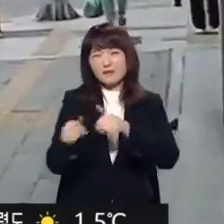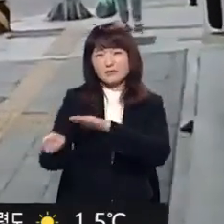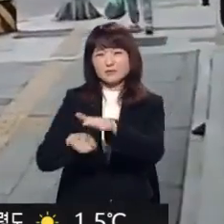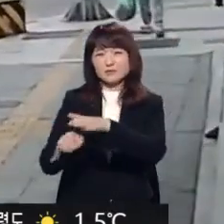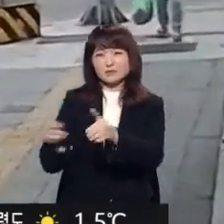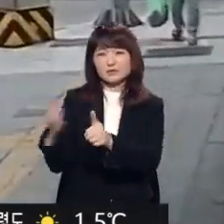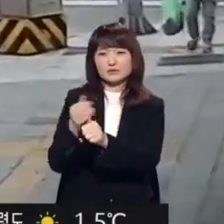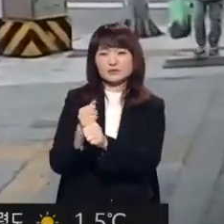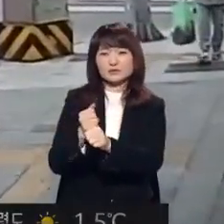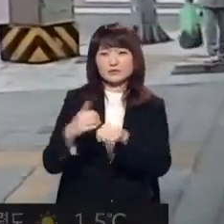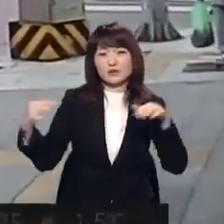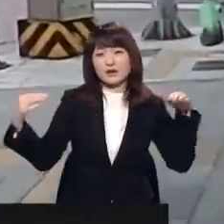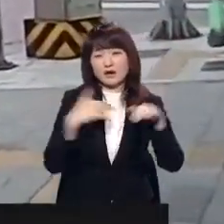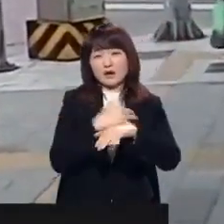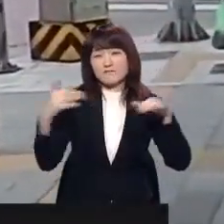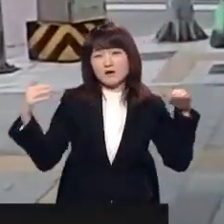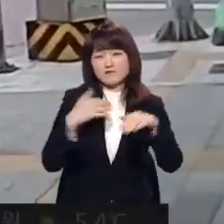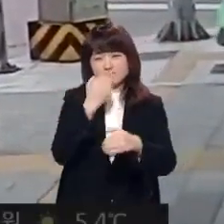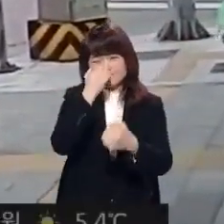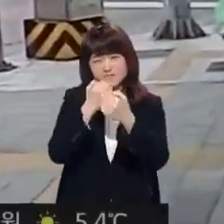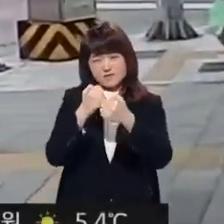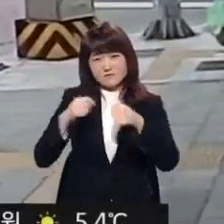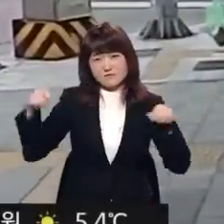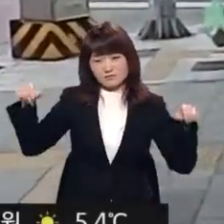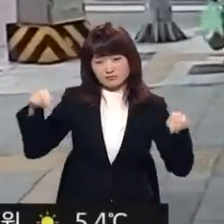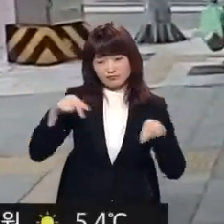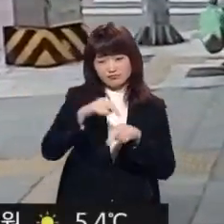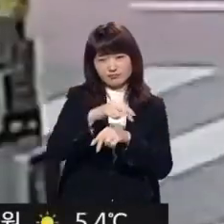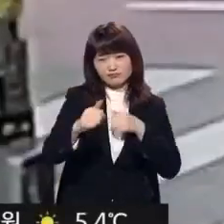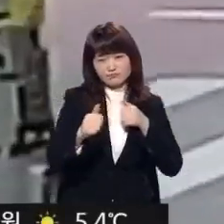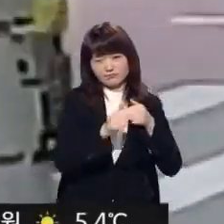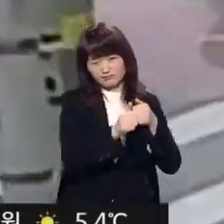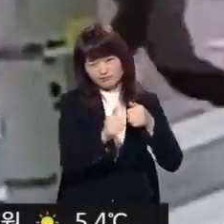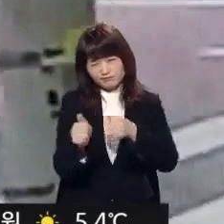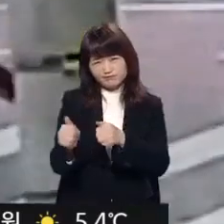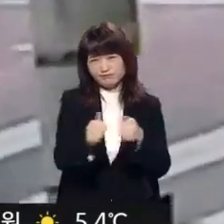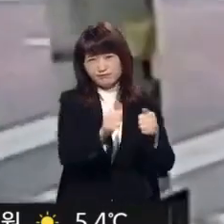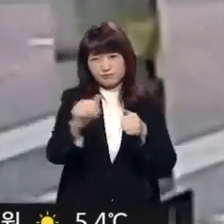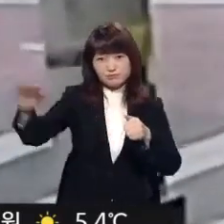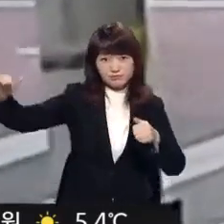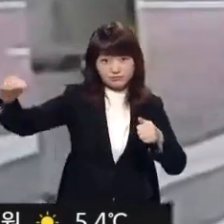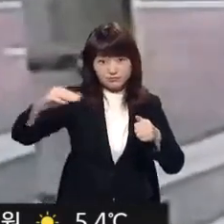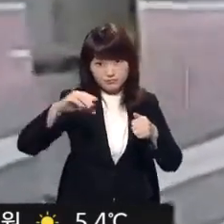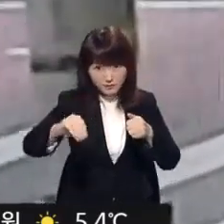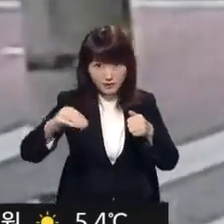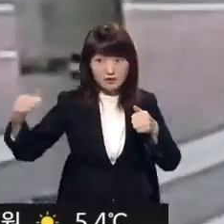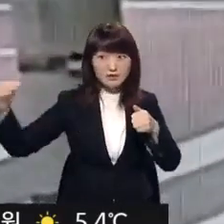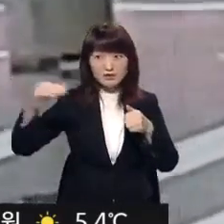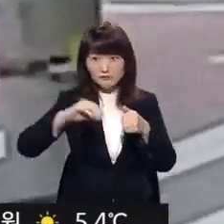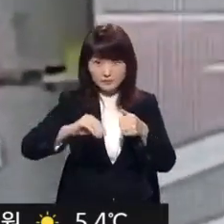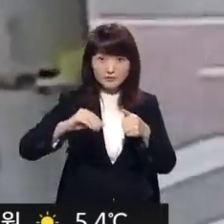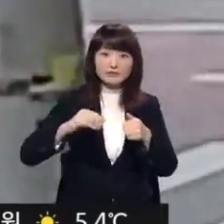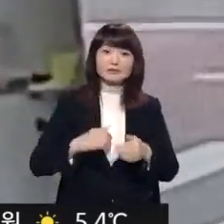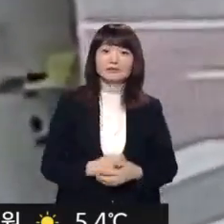쫓아가죠 자 왕복 7차선 도로를 저렇게 무난하게 추격전이 이어지는데요 차들이 끽 샀어요 지금